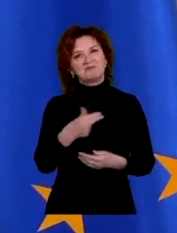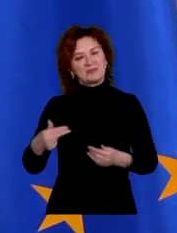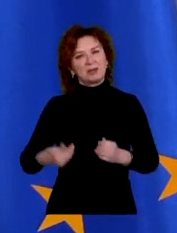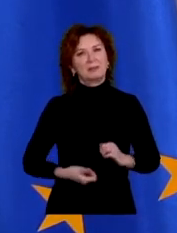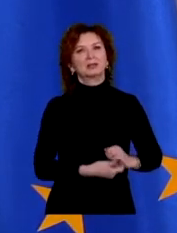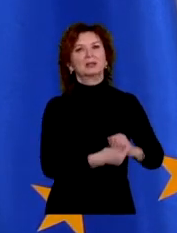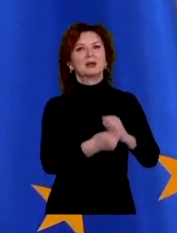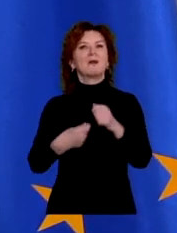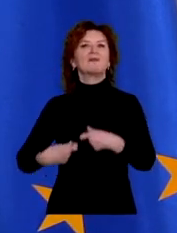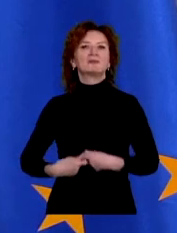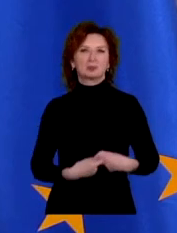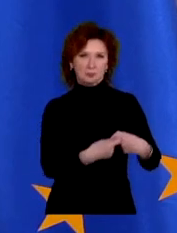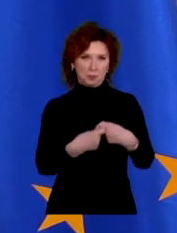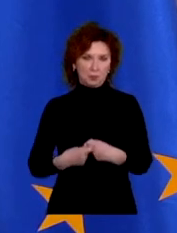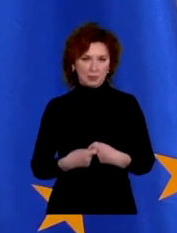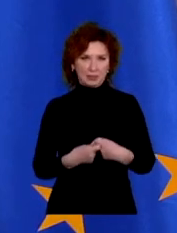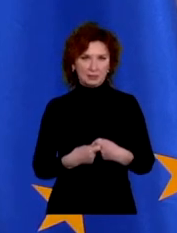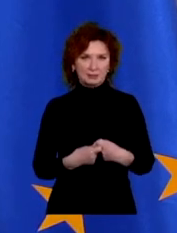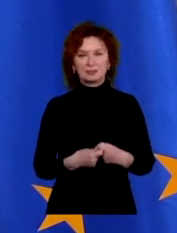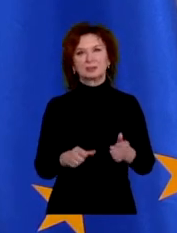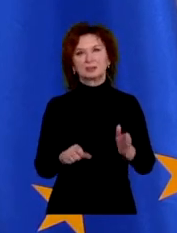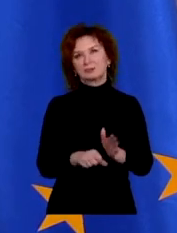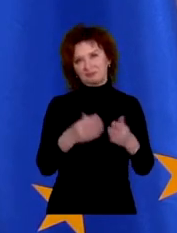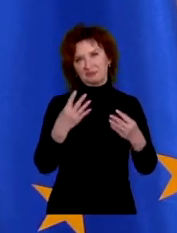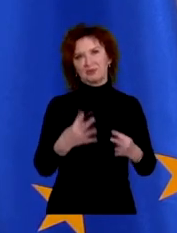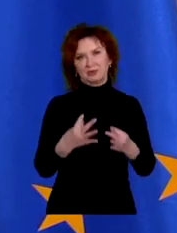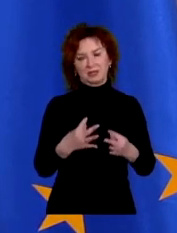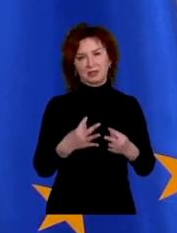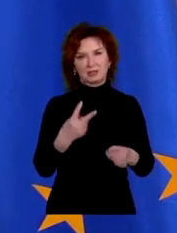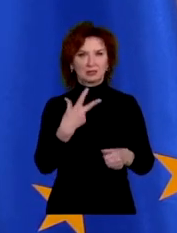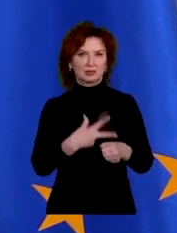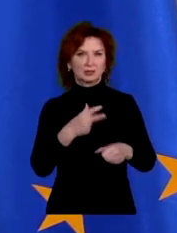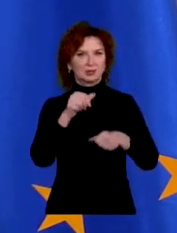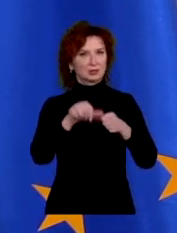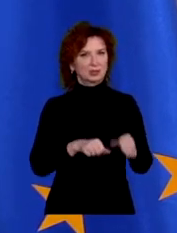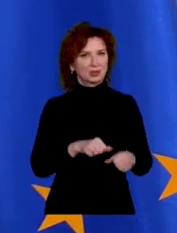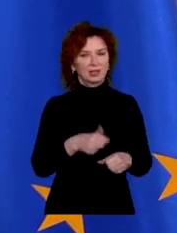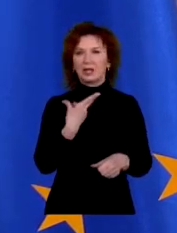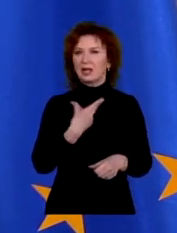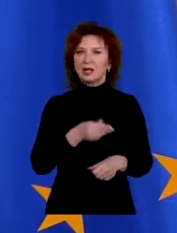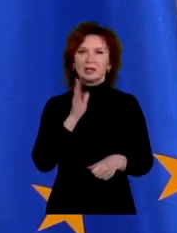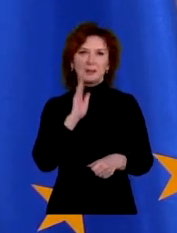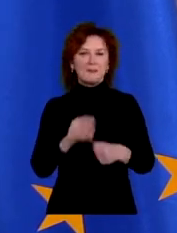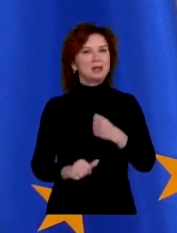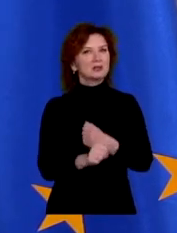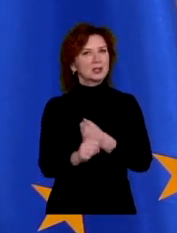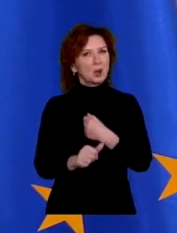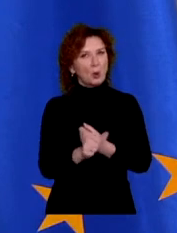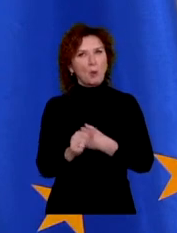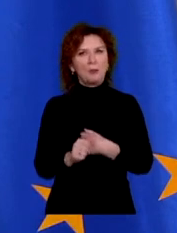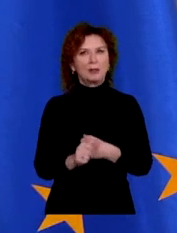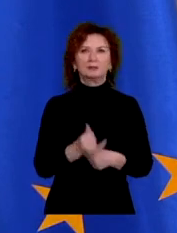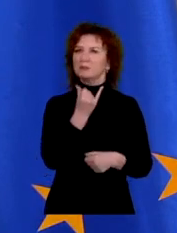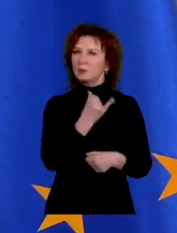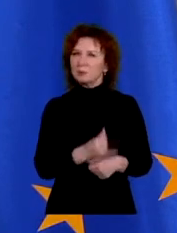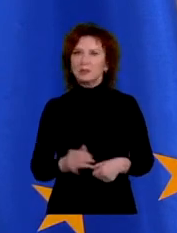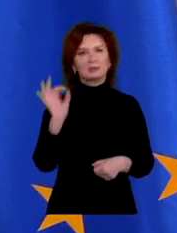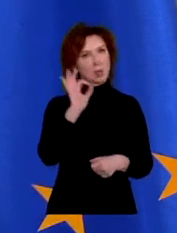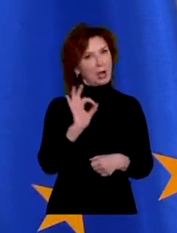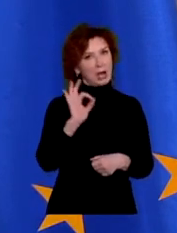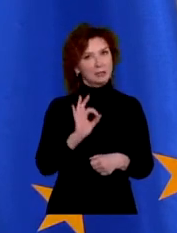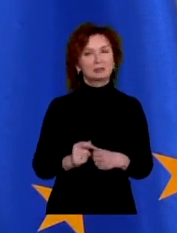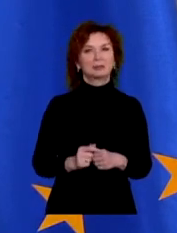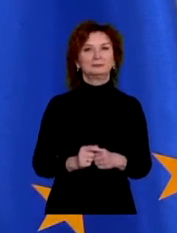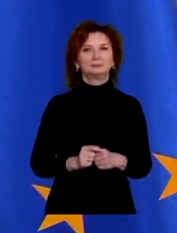dotychczasowym 30-leciu Grupy Wyszehradzkiej. Nie będzie to dokument celebracyjny, okolicznościowy, koncentrujący